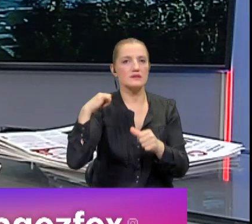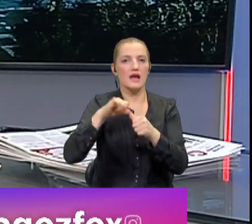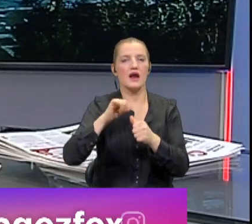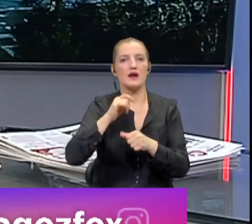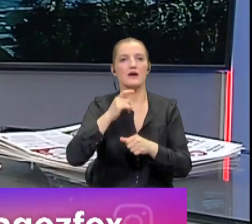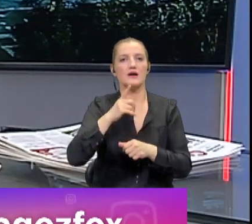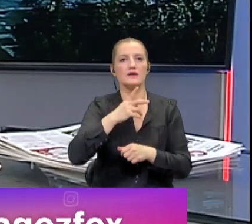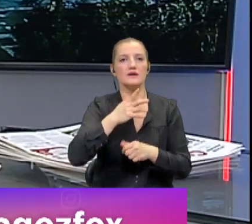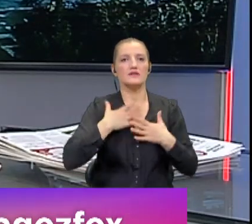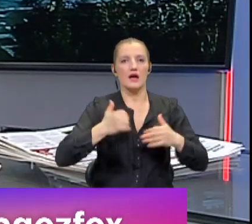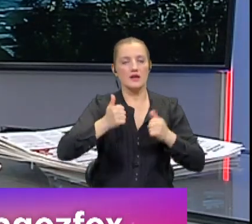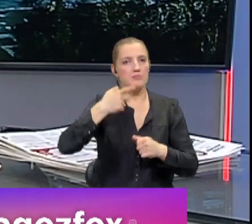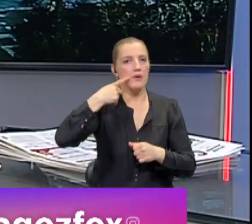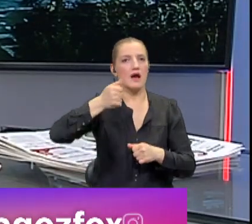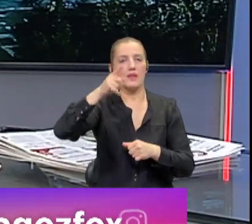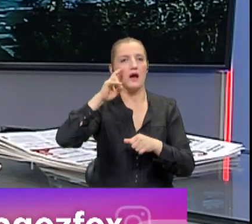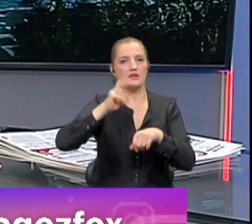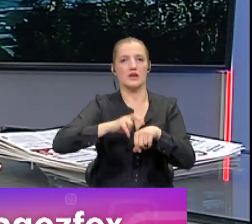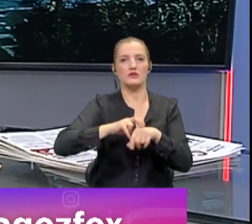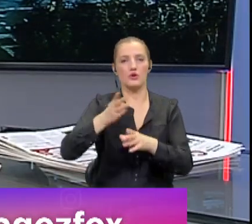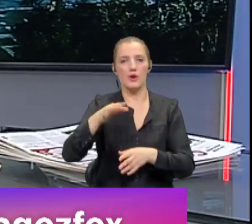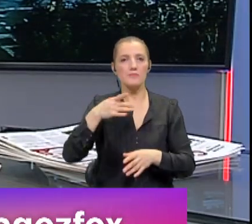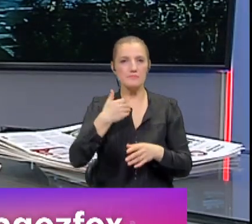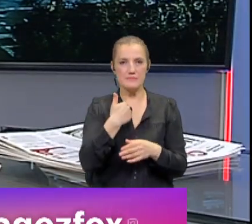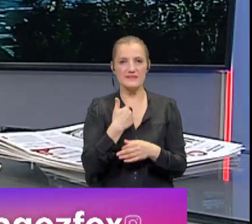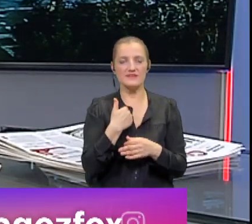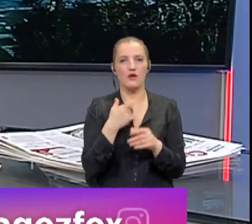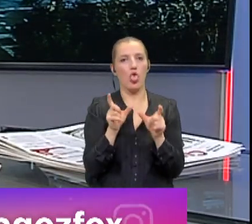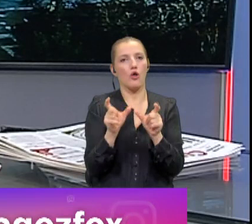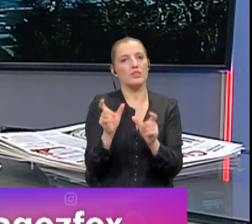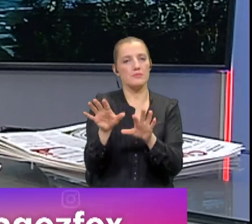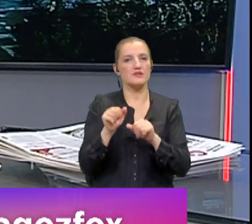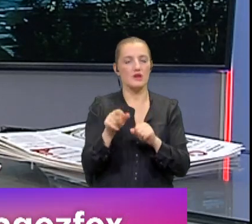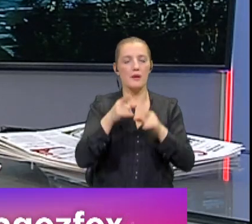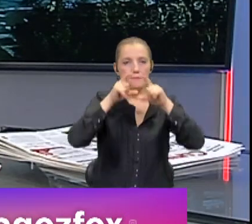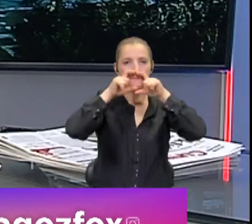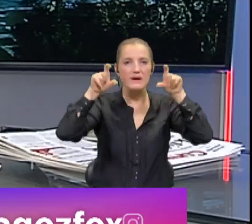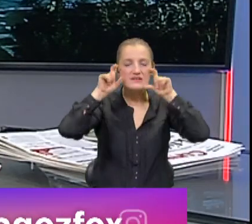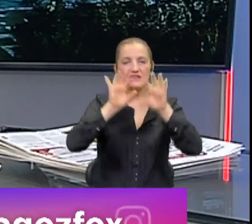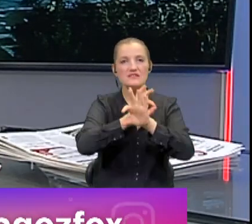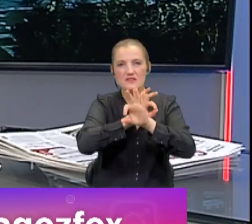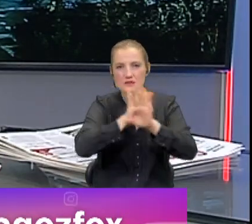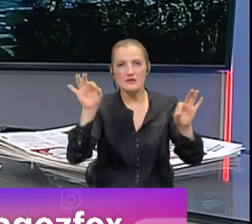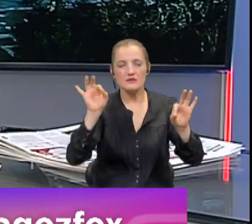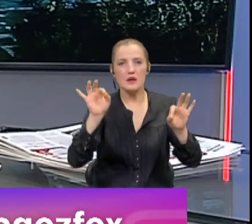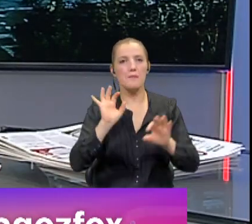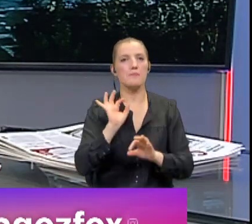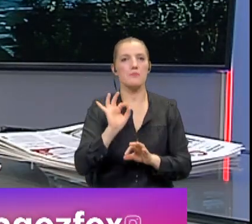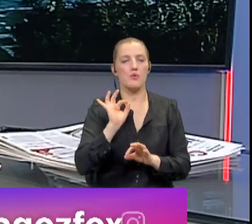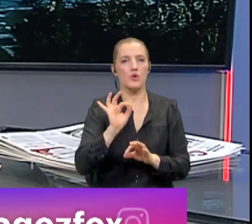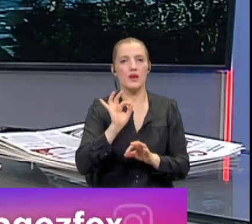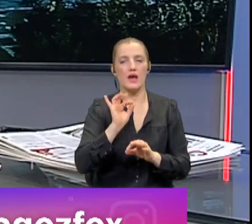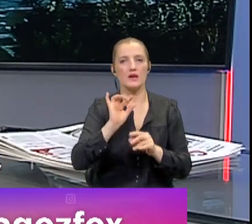koca hatırlatıyor Biz burada önlem alacağız maskesiz hiçbir adım atılmayacak hani böyle